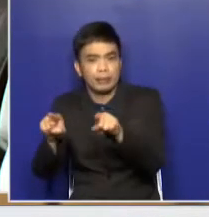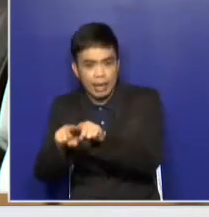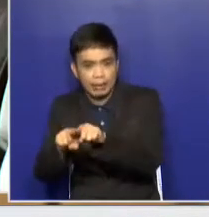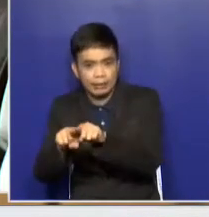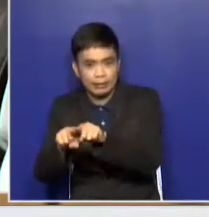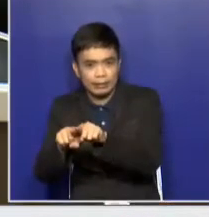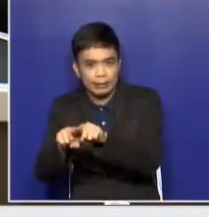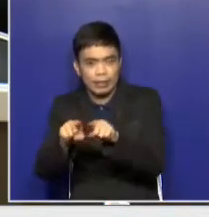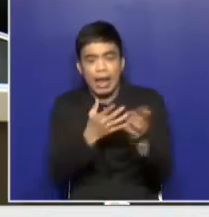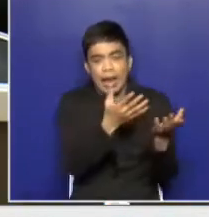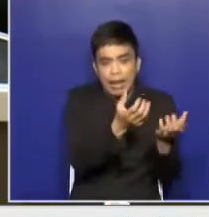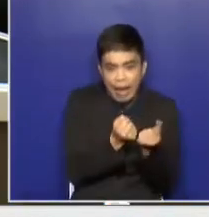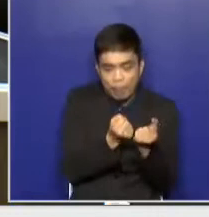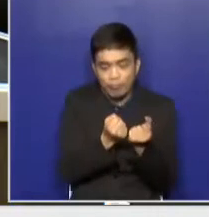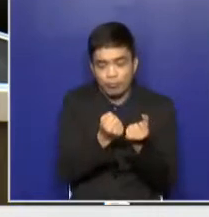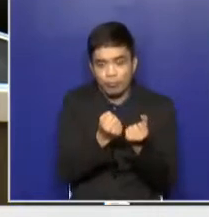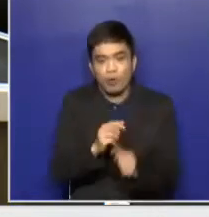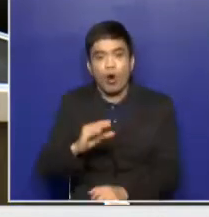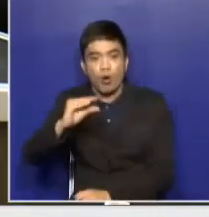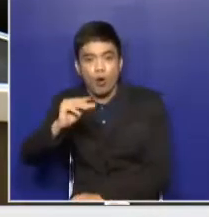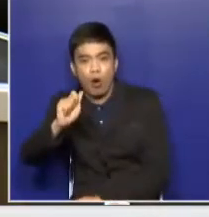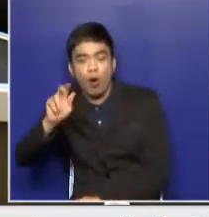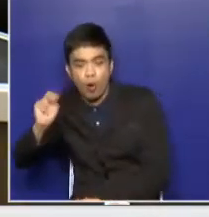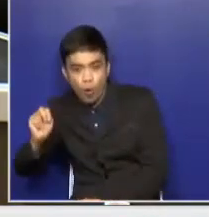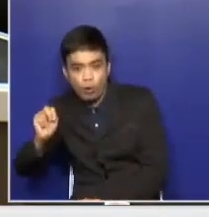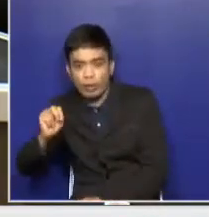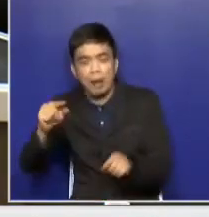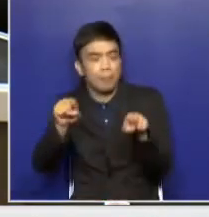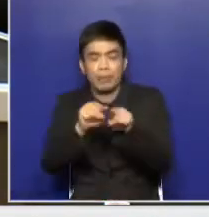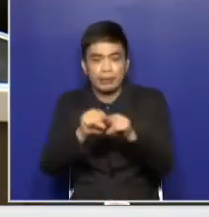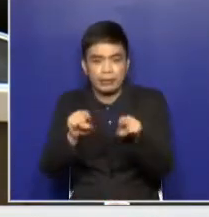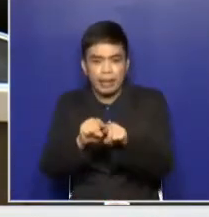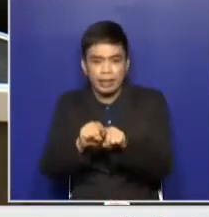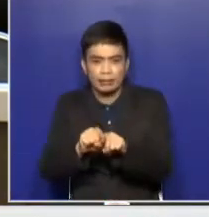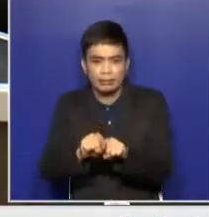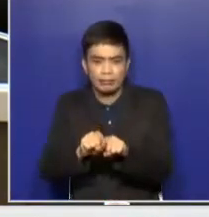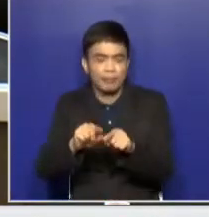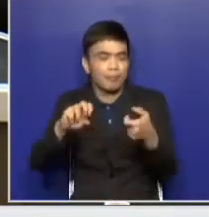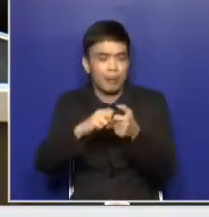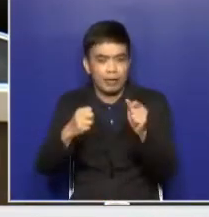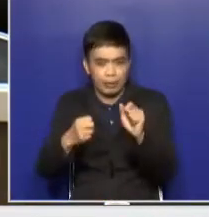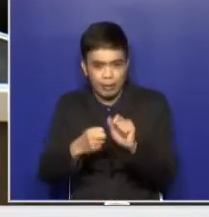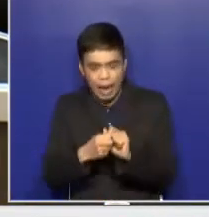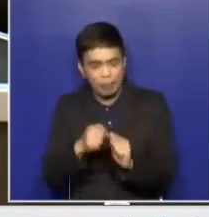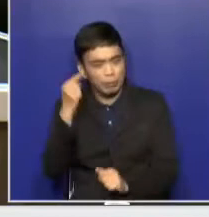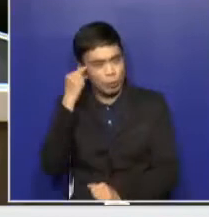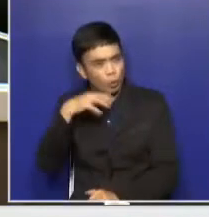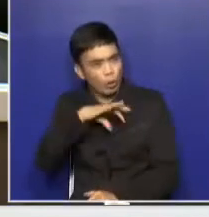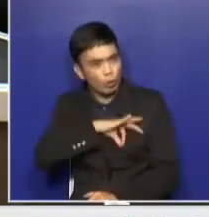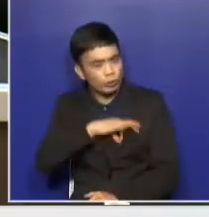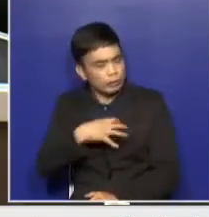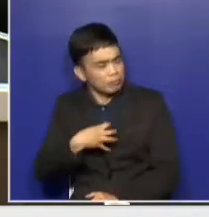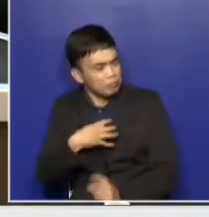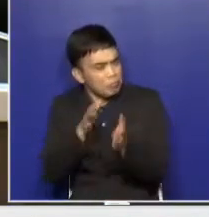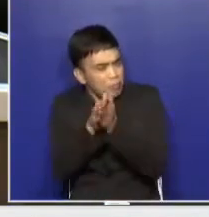ดูว่าการโอนการรับโอนนี้ยังเป็นภาระกับผู้ประกอบกิจการเนี่ยไม่มีแรงจูงใจทำให้ผู้ประกอบการอยาก